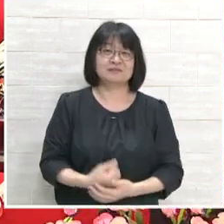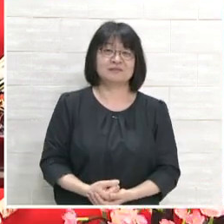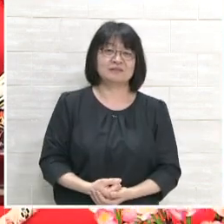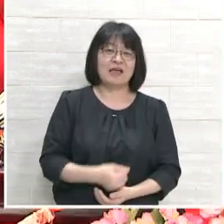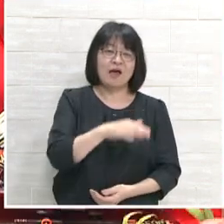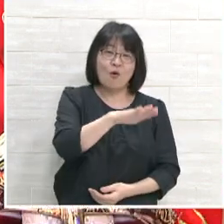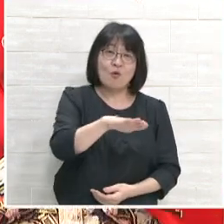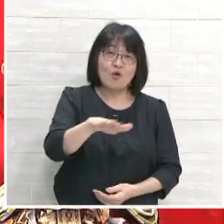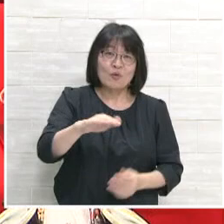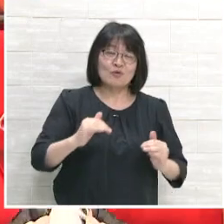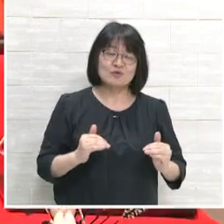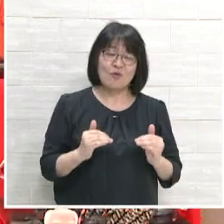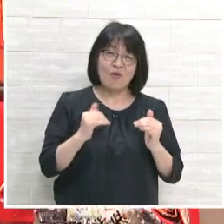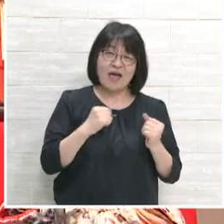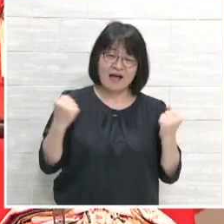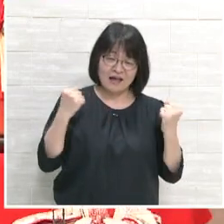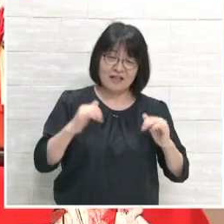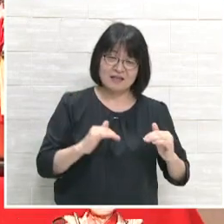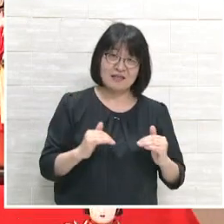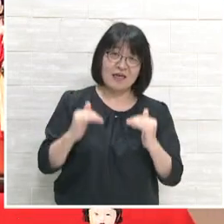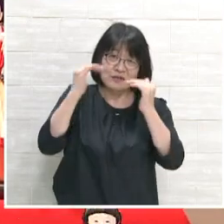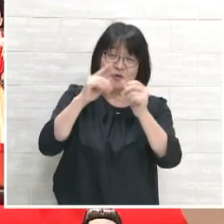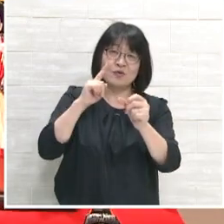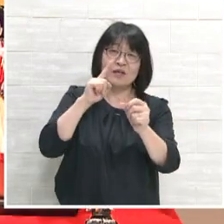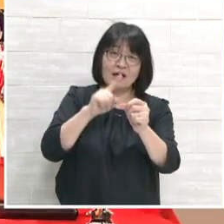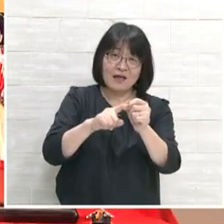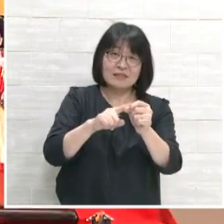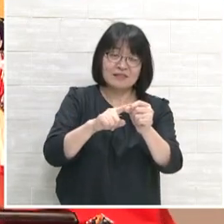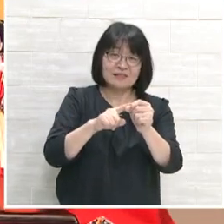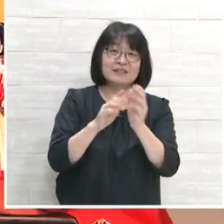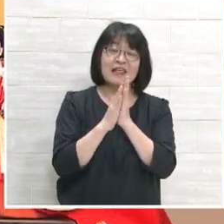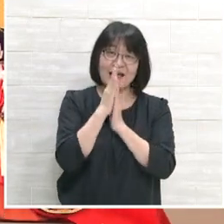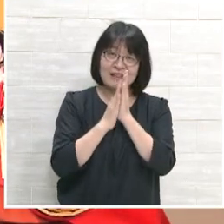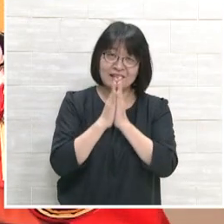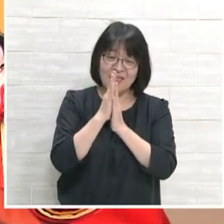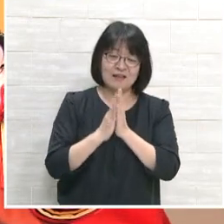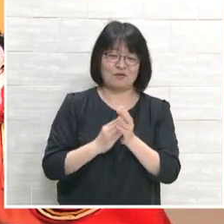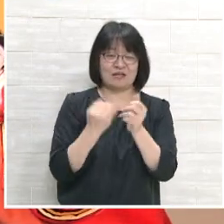子どもの健やかな成長を願って飾られるひな人形、